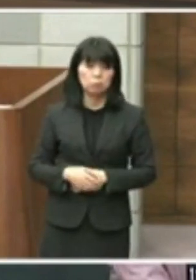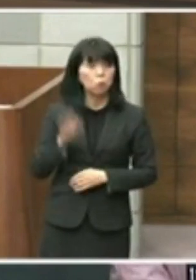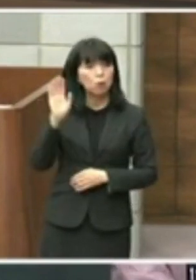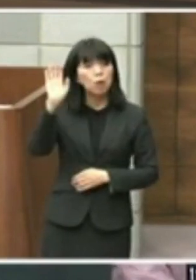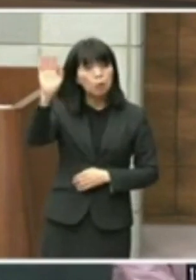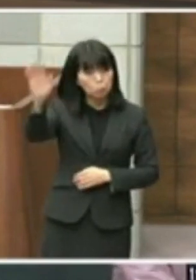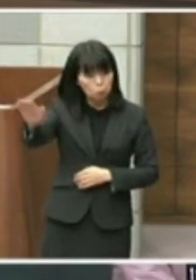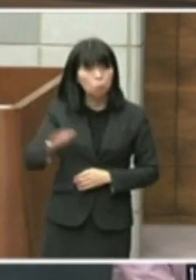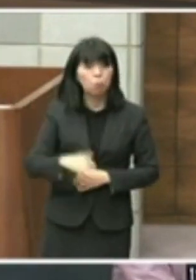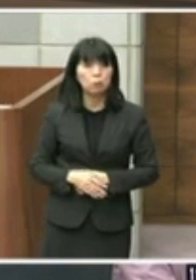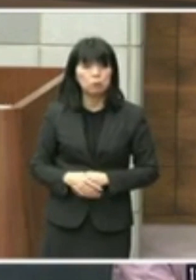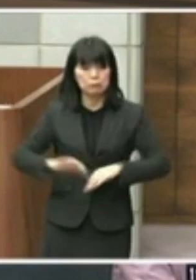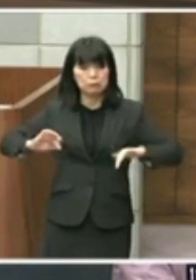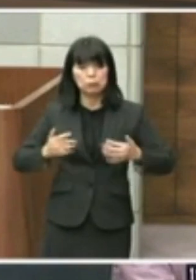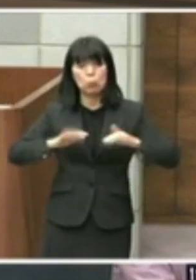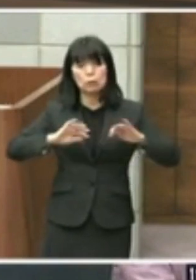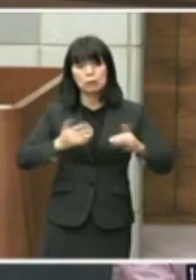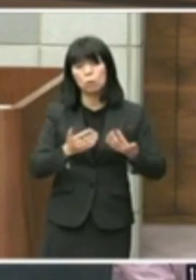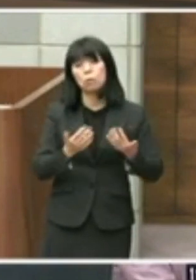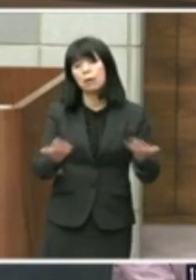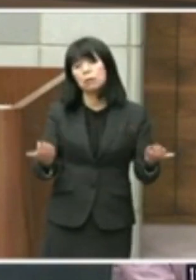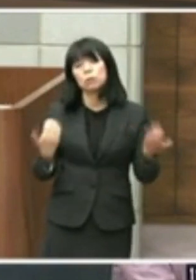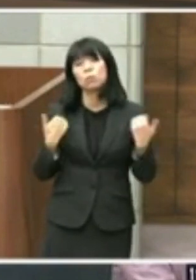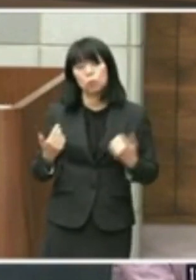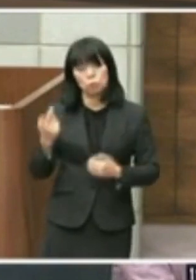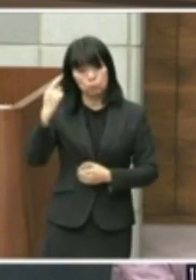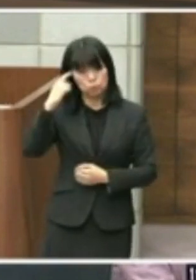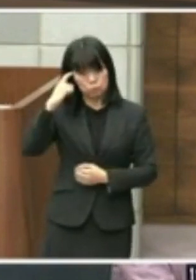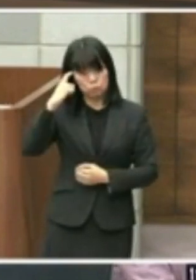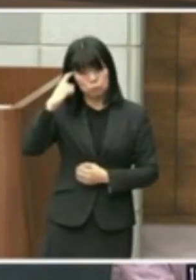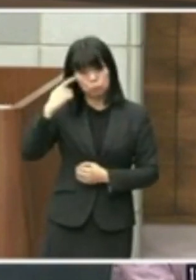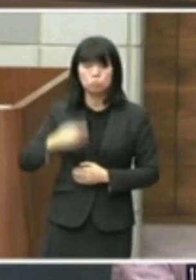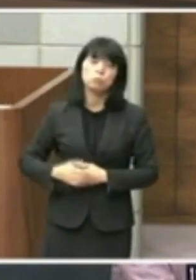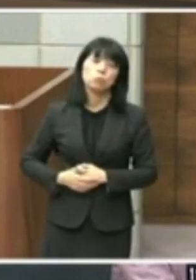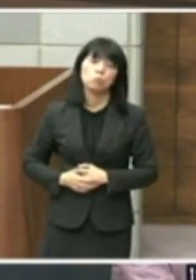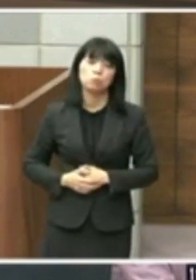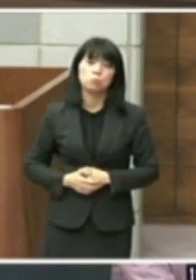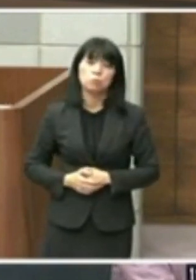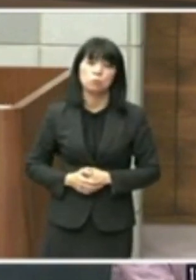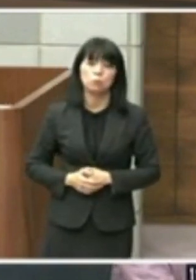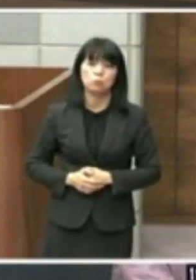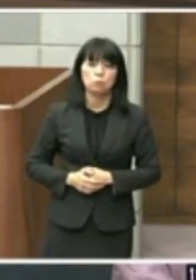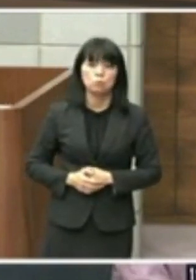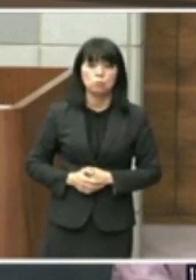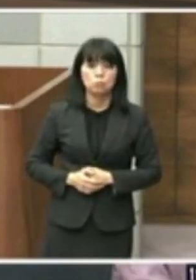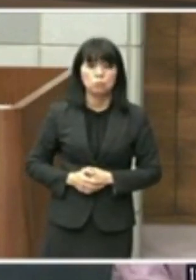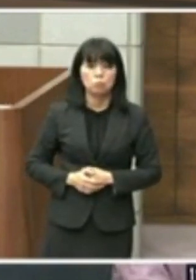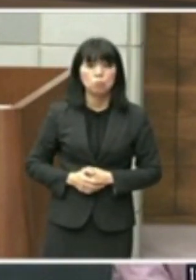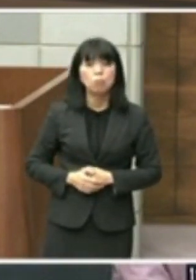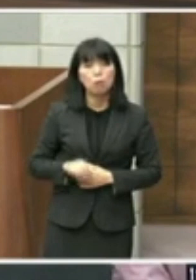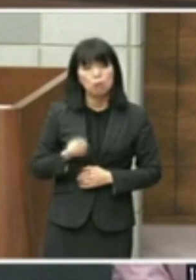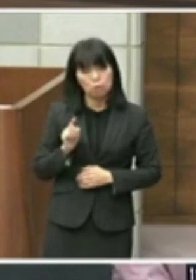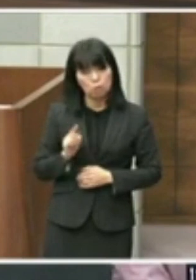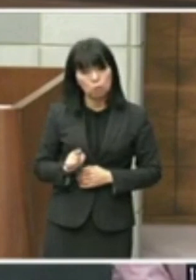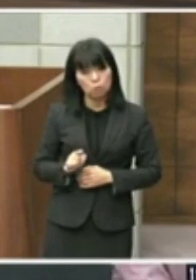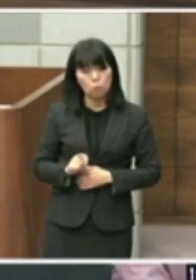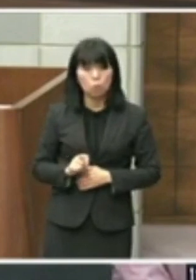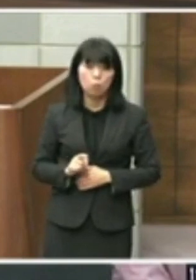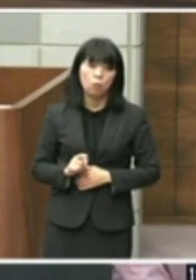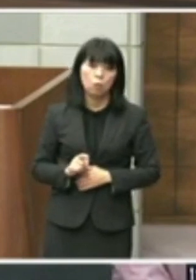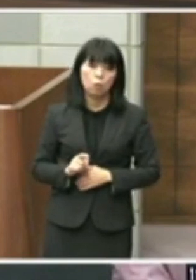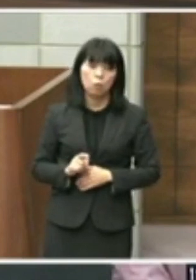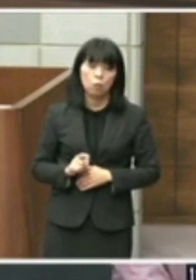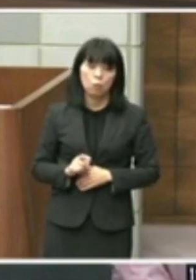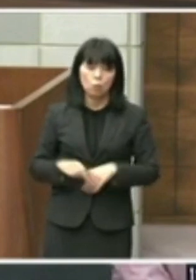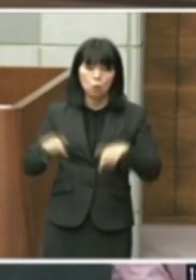も議論していくべきテーマかなというふうに思っております。で、京大の